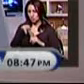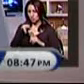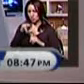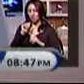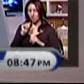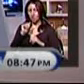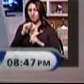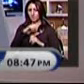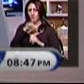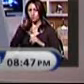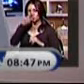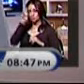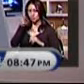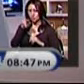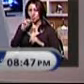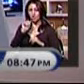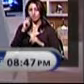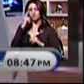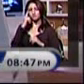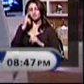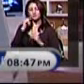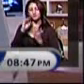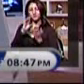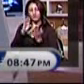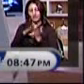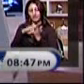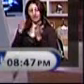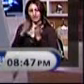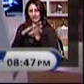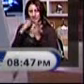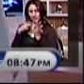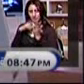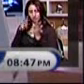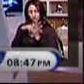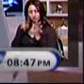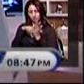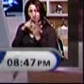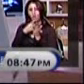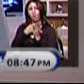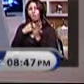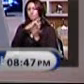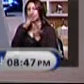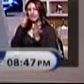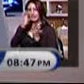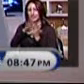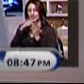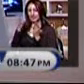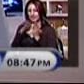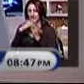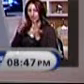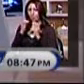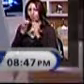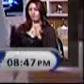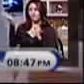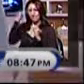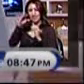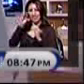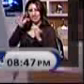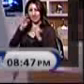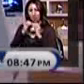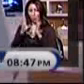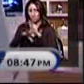بشغف القارئ، يعني ليس بشغف الصحفي لكن شغف القارئ بحب روايتك، الرواية القادمة عن ايه؟ الرواية